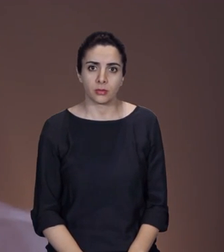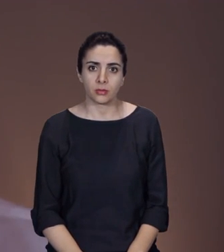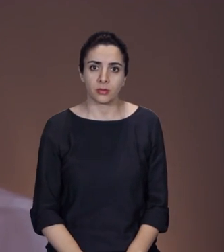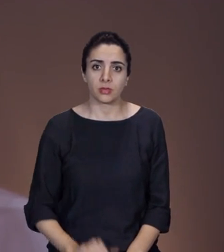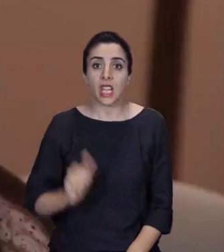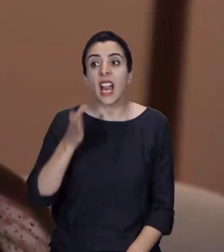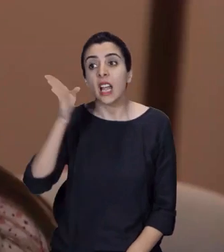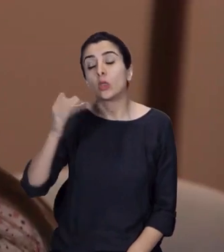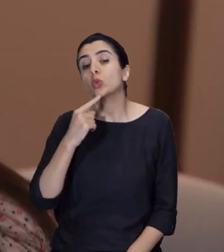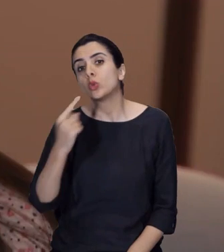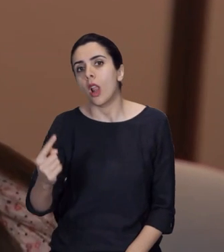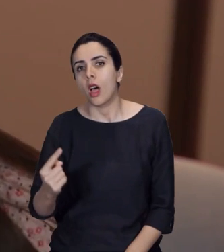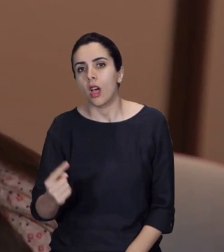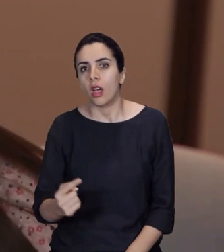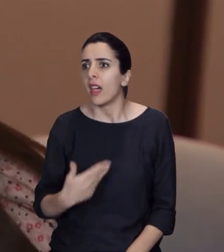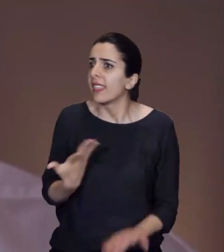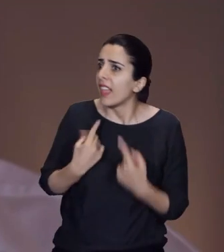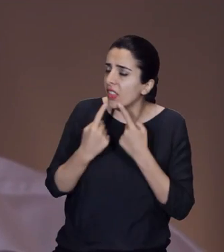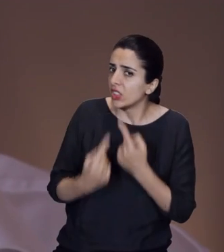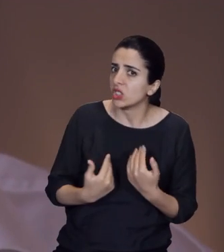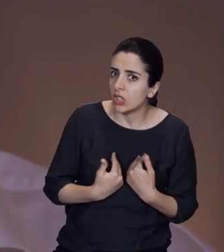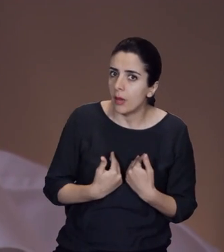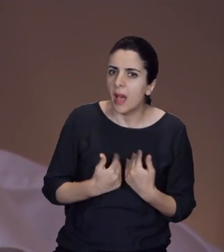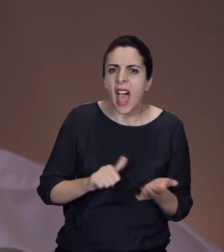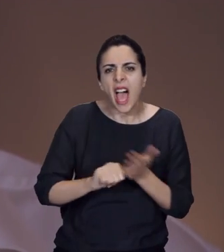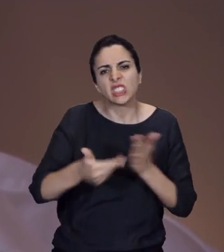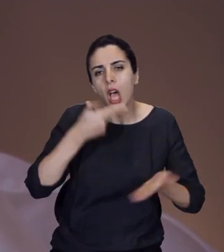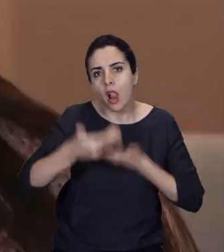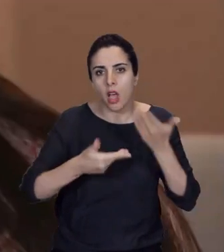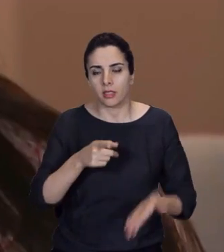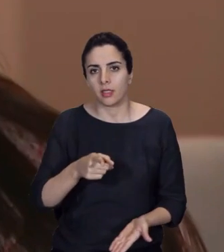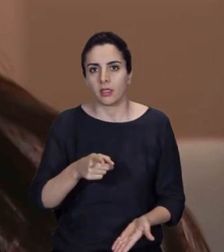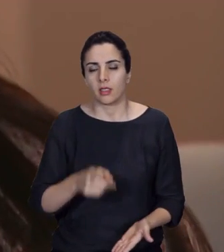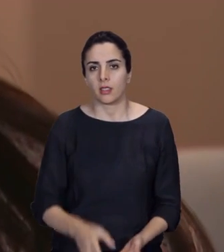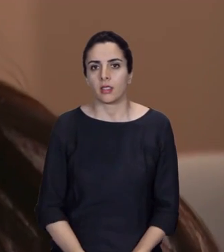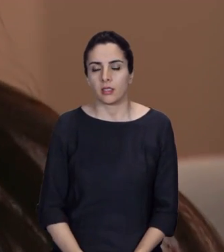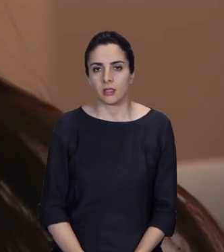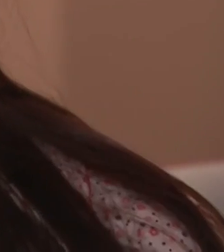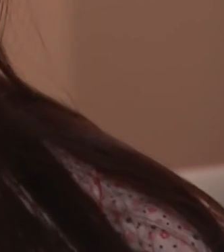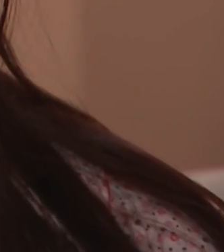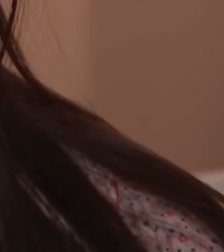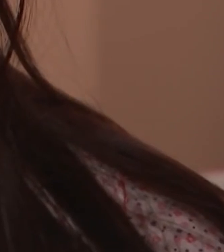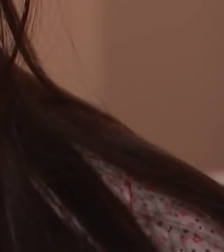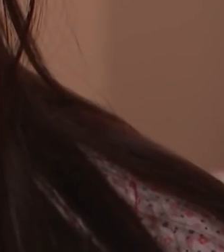Yarın gidip uyaracaksın. Ne diyeceğim? Her şeyi anlatacaksın.